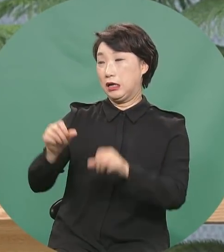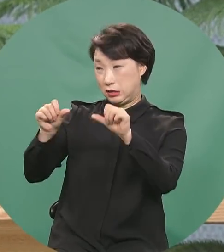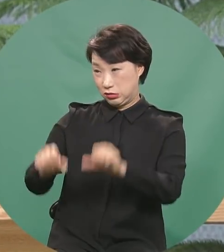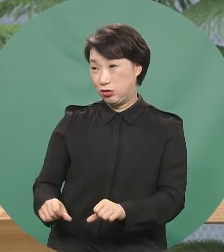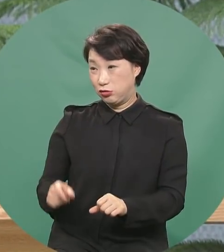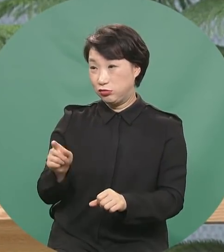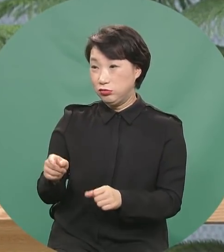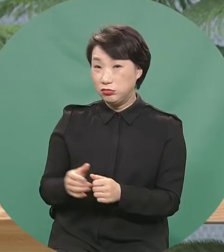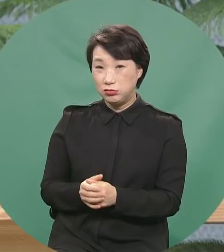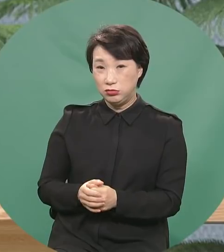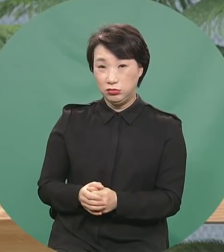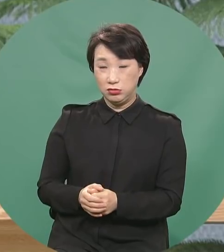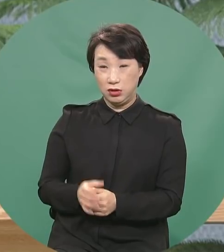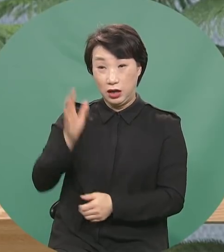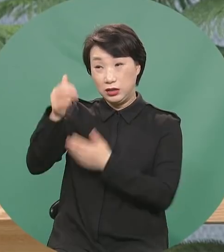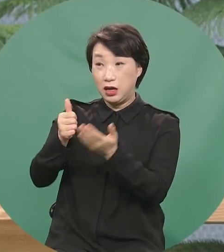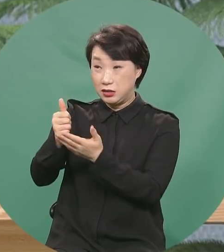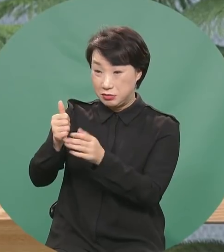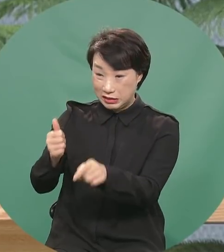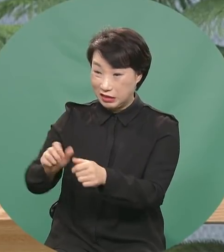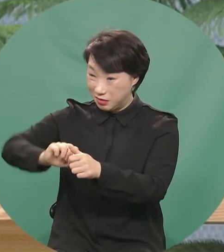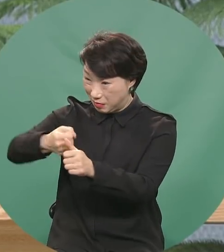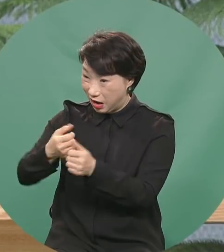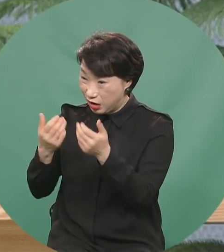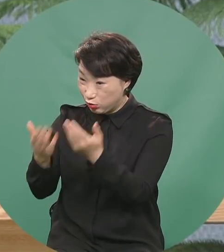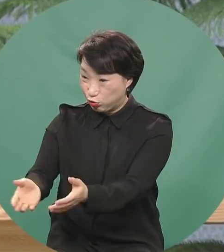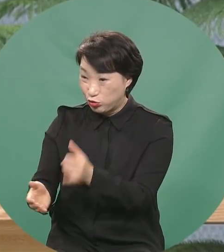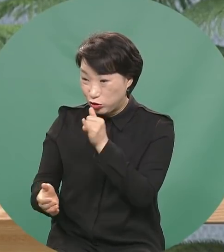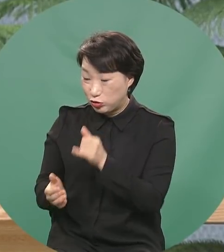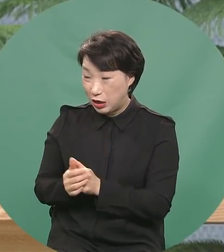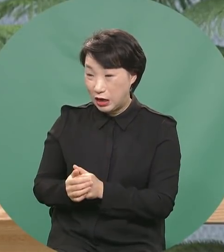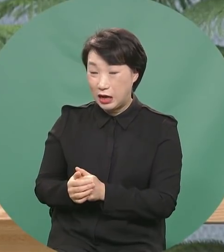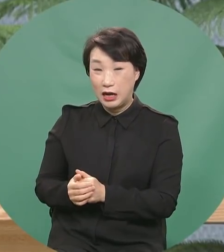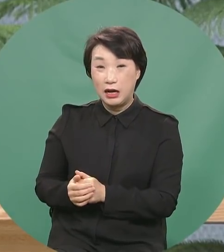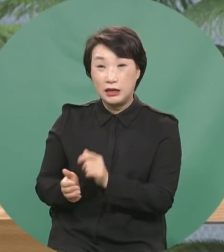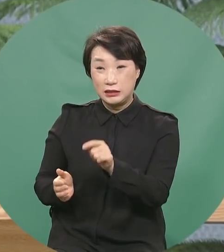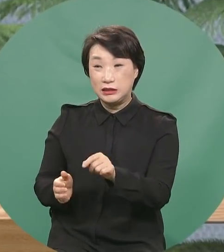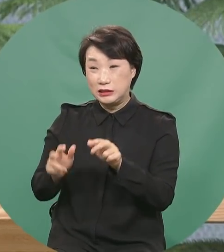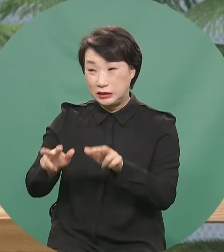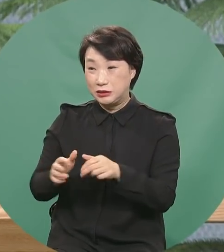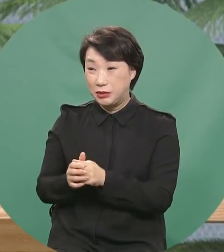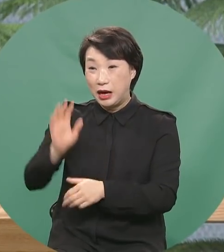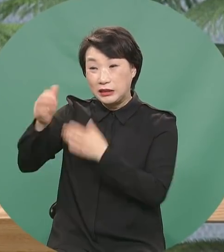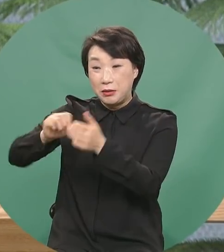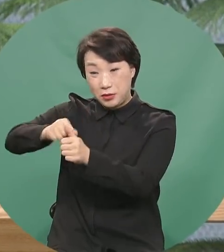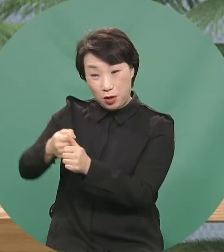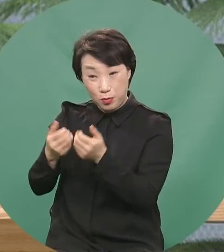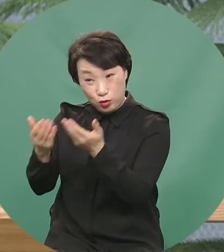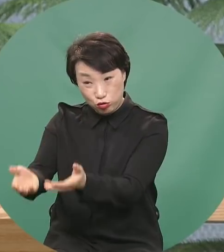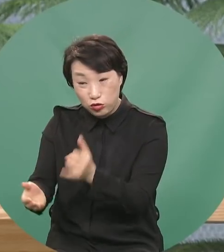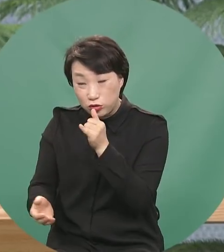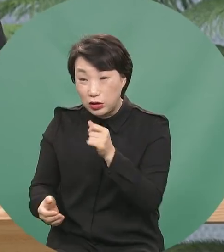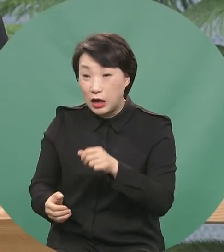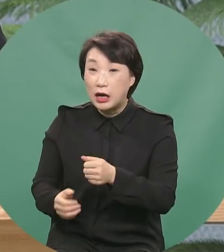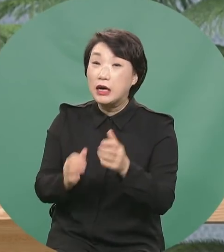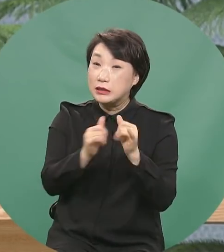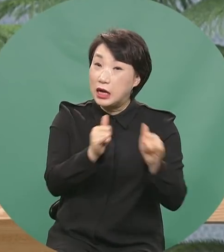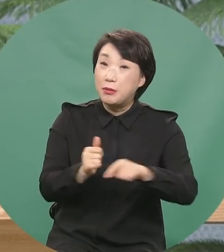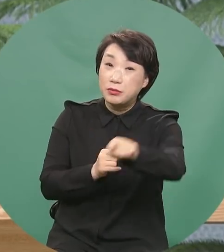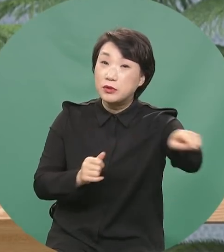것이요 하나님으로부터 매를 맞고 하나님으로부터 지금 형벌을 받는다고